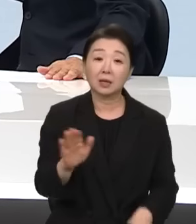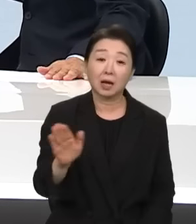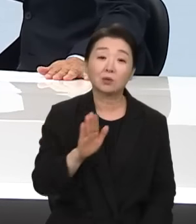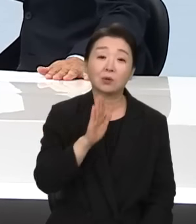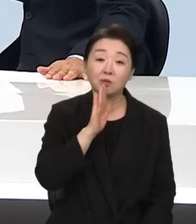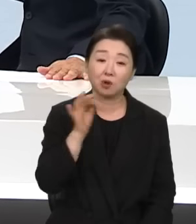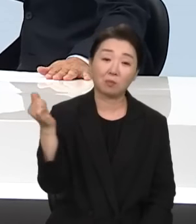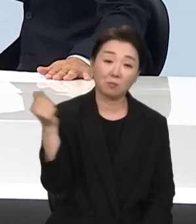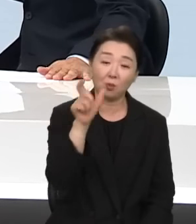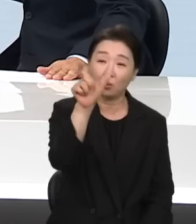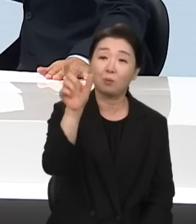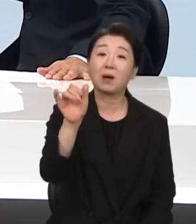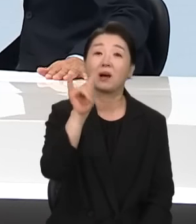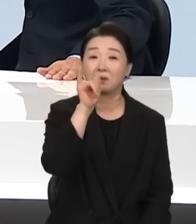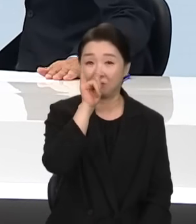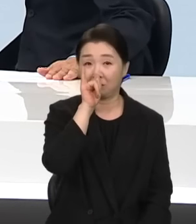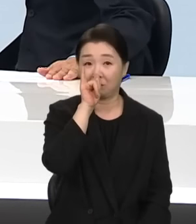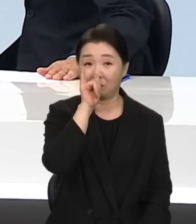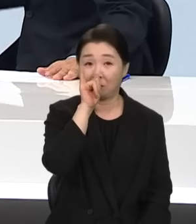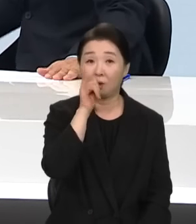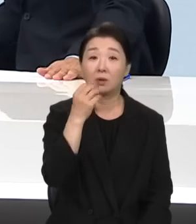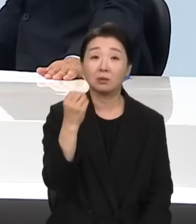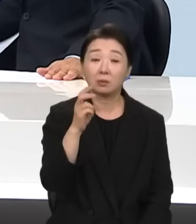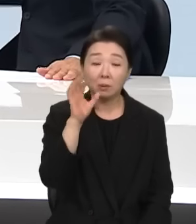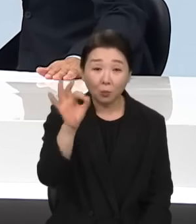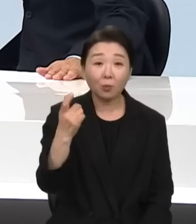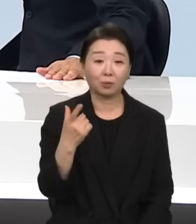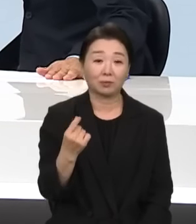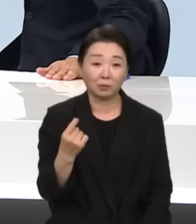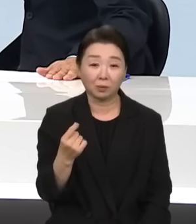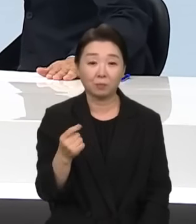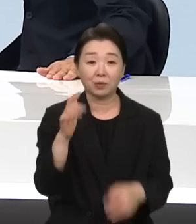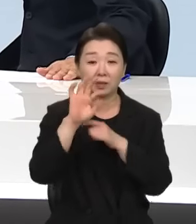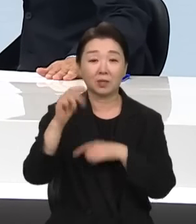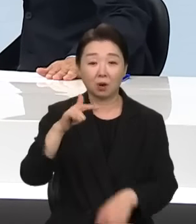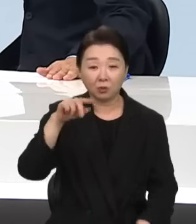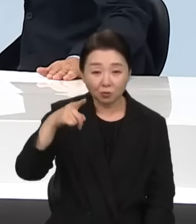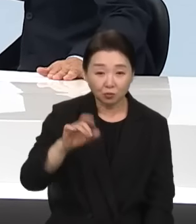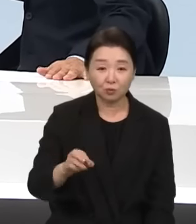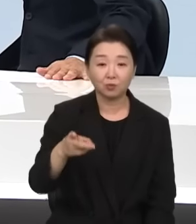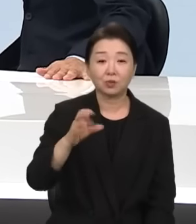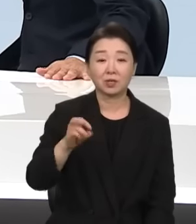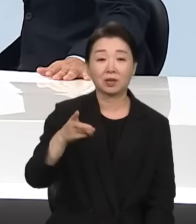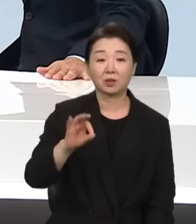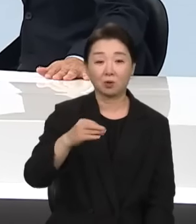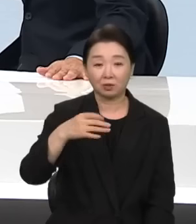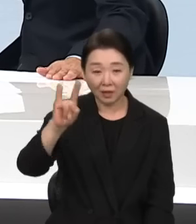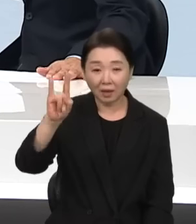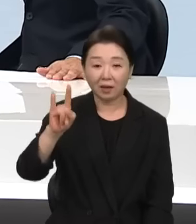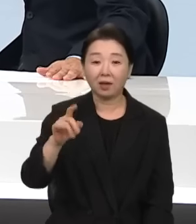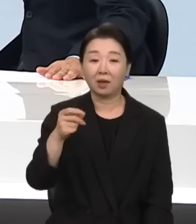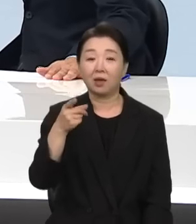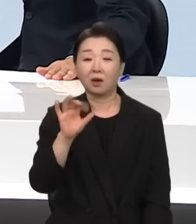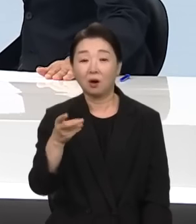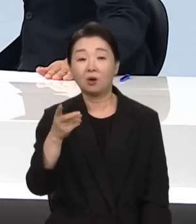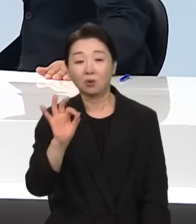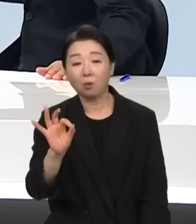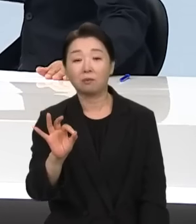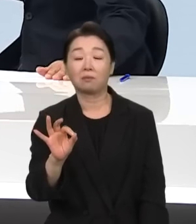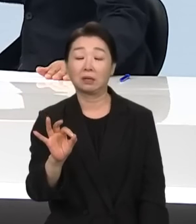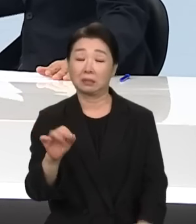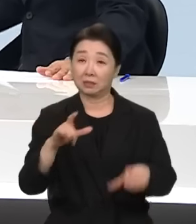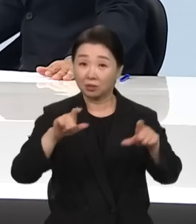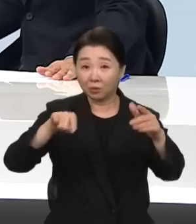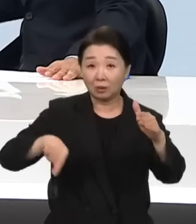번호들을 달자는 운동이 이었고요 실제로 보시는 것처럼 뭐 이현주 정성우 장경태 정진욱 허영 의원 등이 이렇게 자기